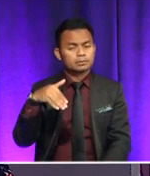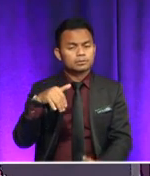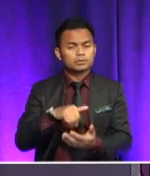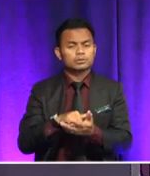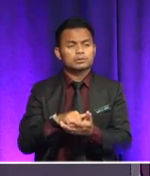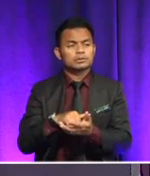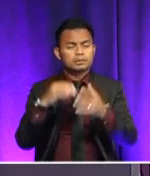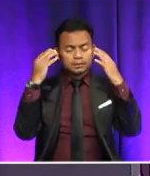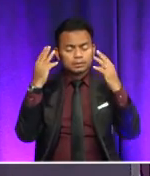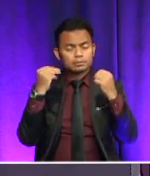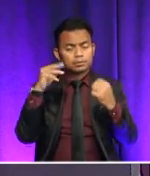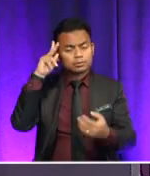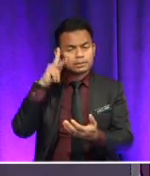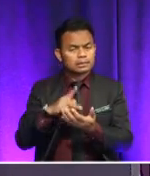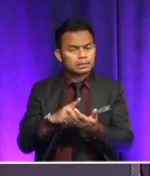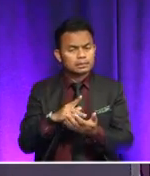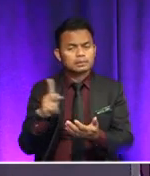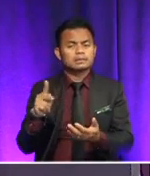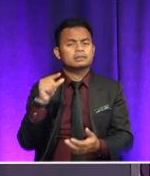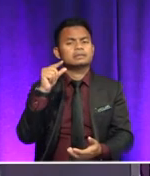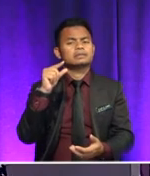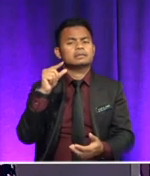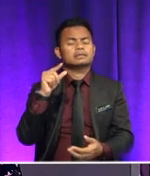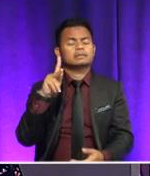sedikitlah genap nih Iyalah